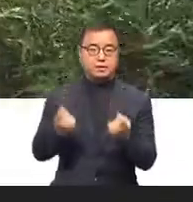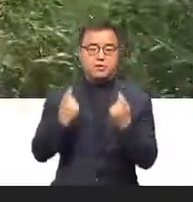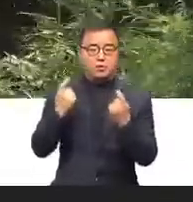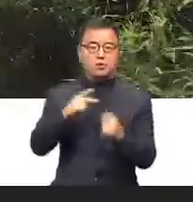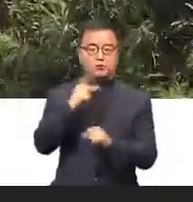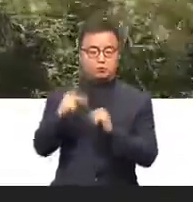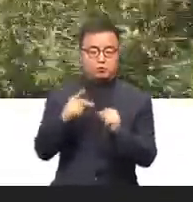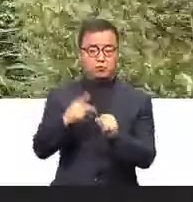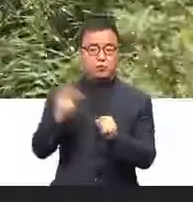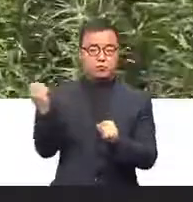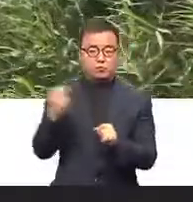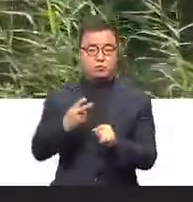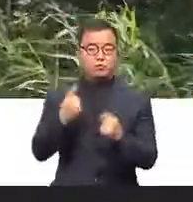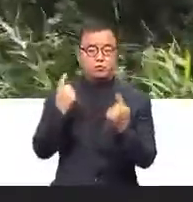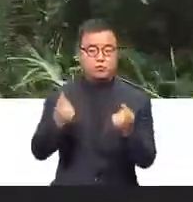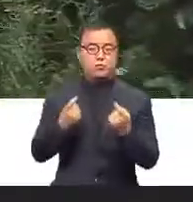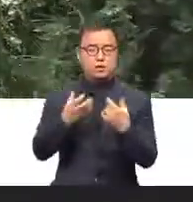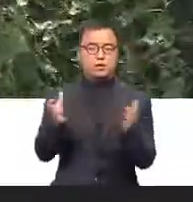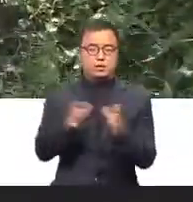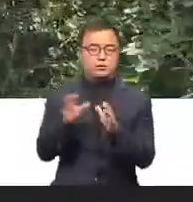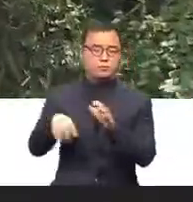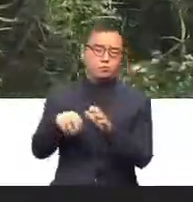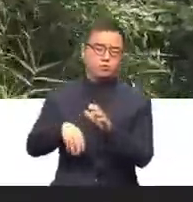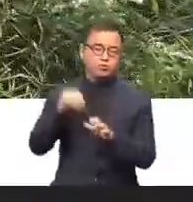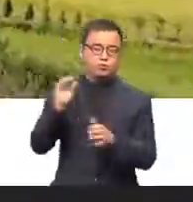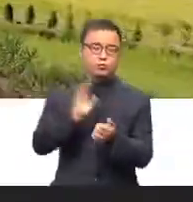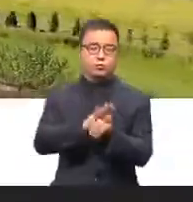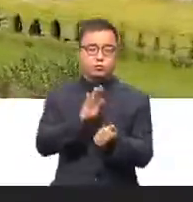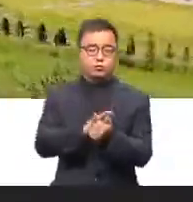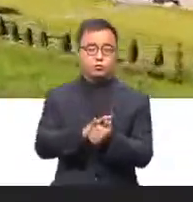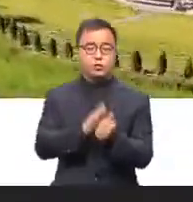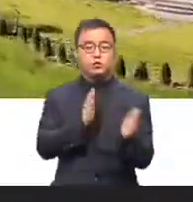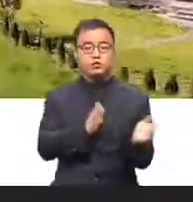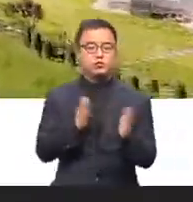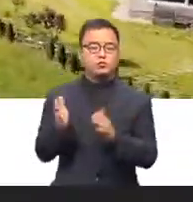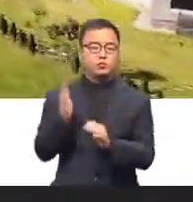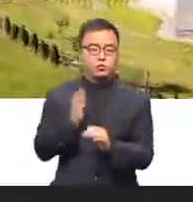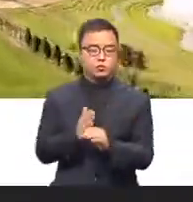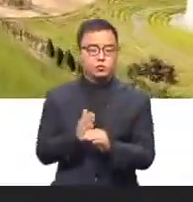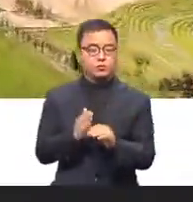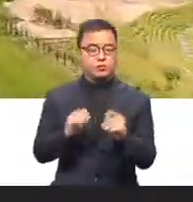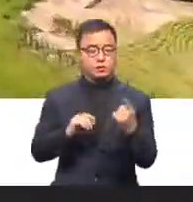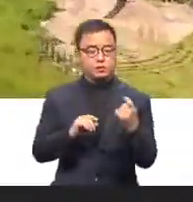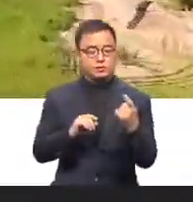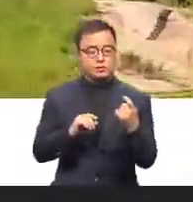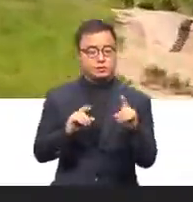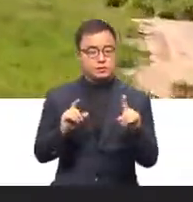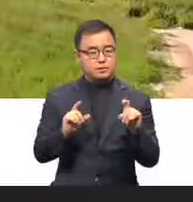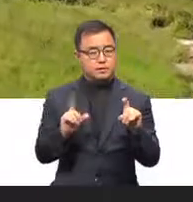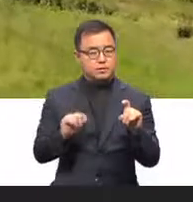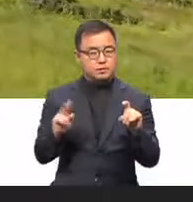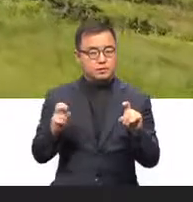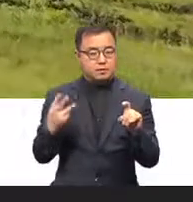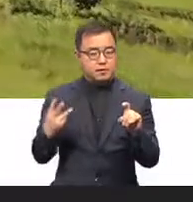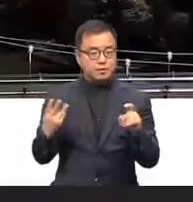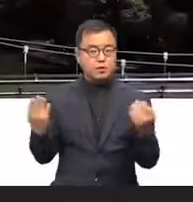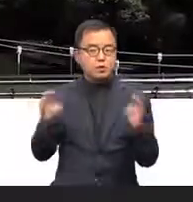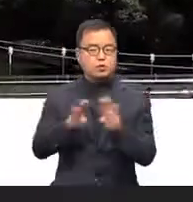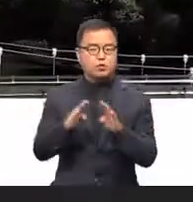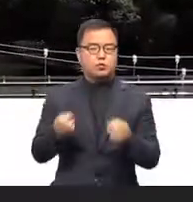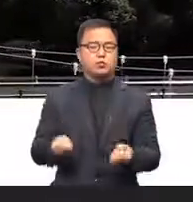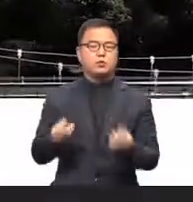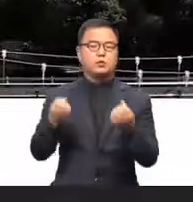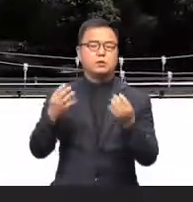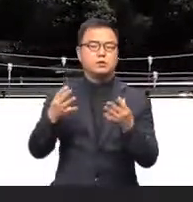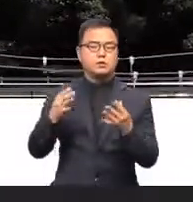여행담 추첨 기념품 제공 이 밴드 등이 예정되어 있습니다 어도 11월 23일로 예정된 종료시 게서는 요